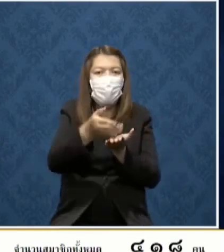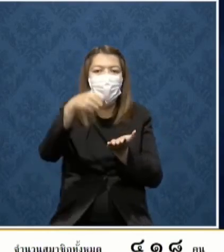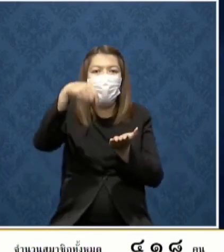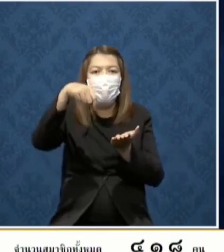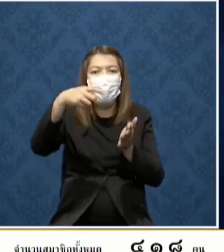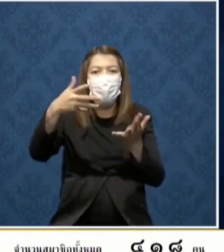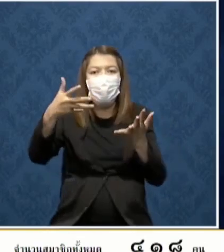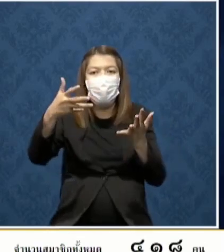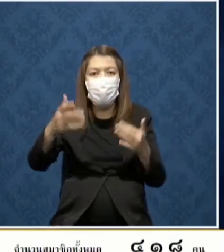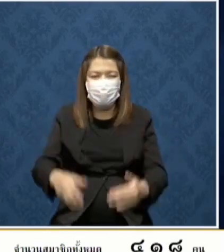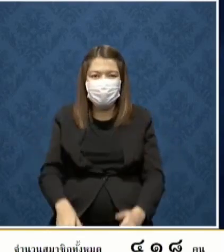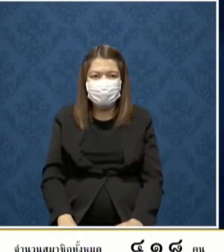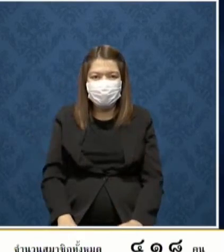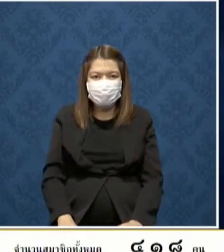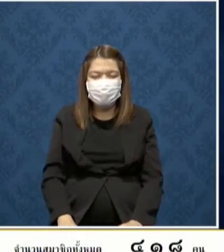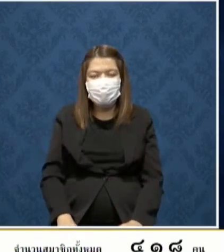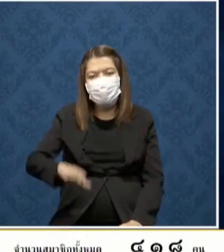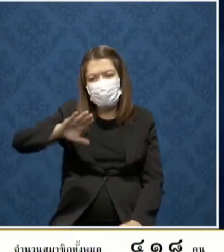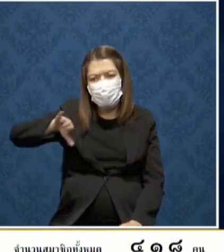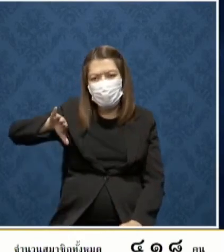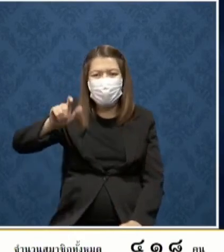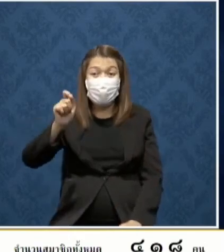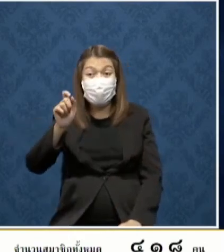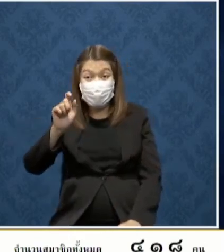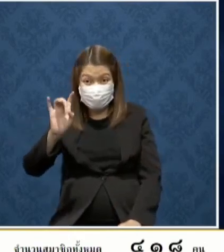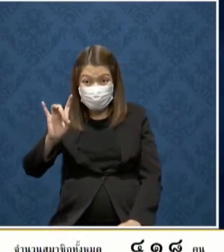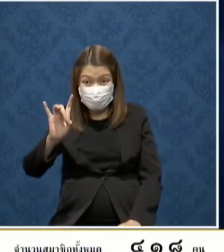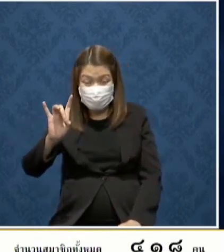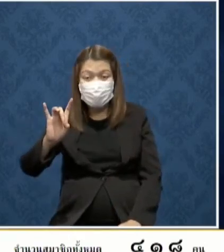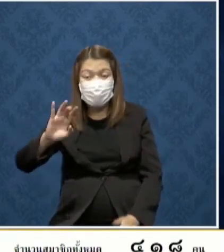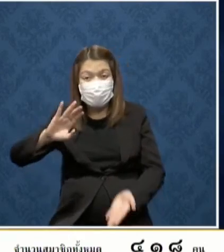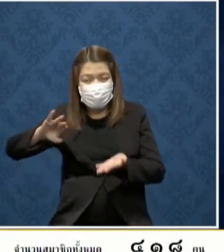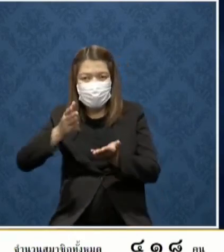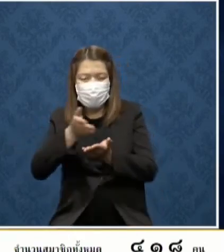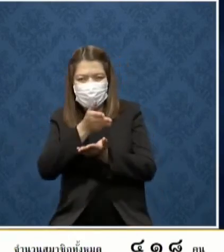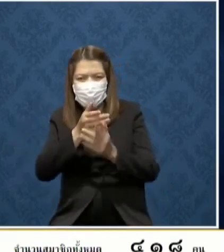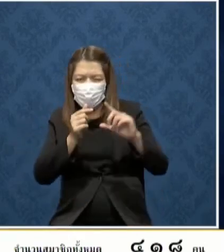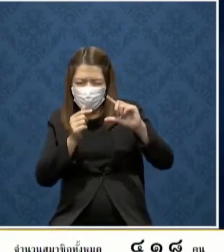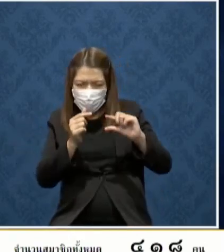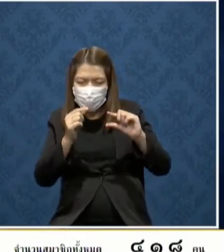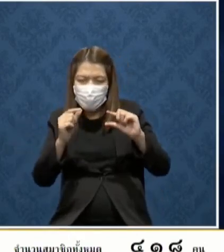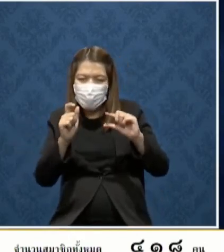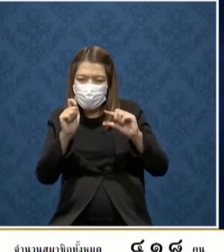A7 กลขวาความหนาเฉลย ลลง 19 %A7 กลบทซาย ลลง 13.4 %